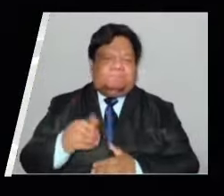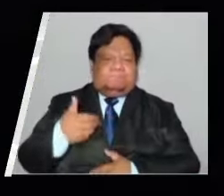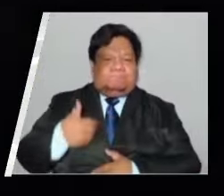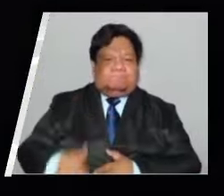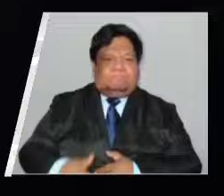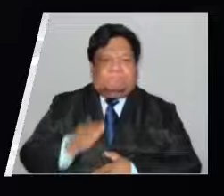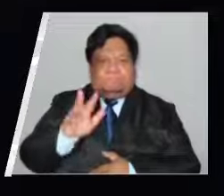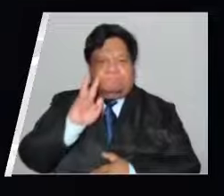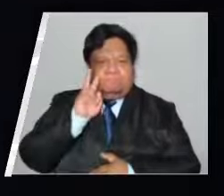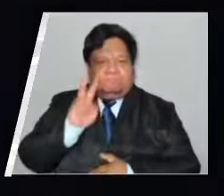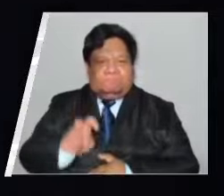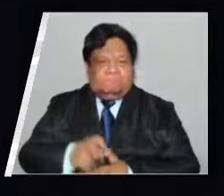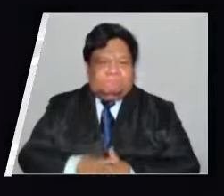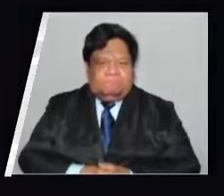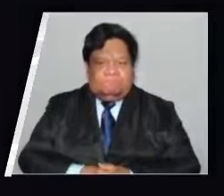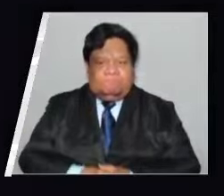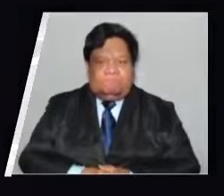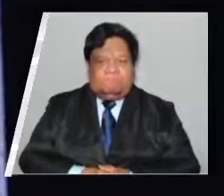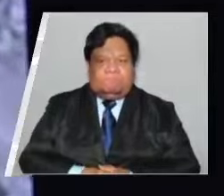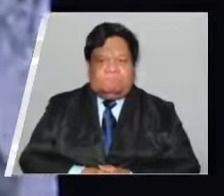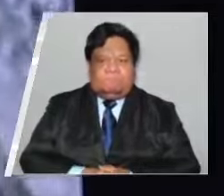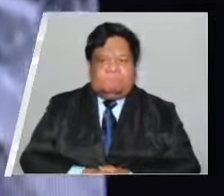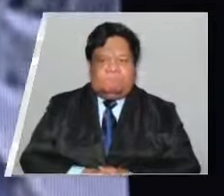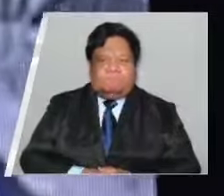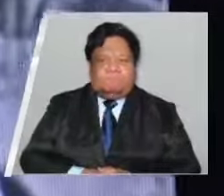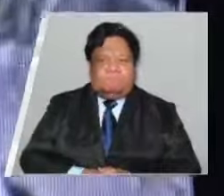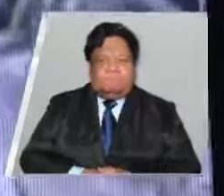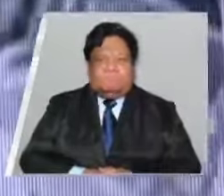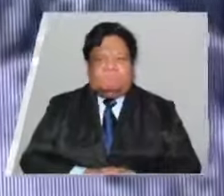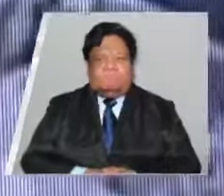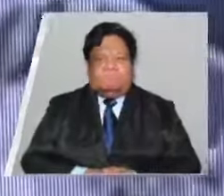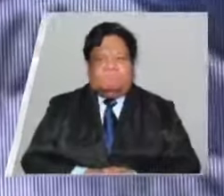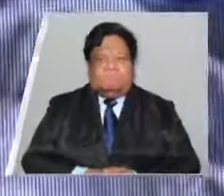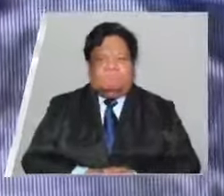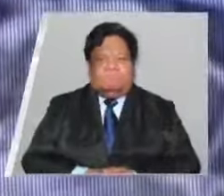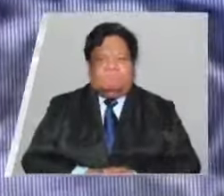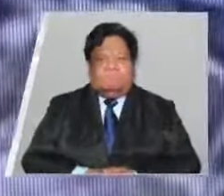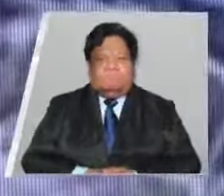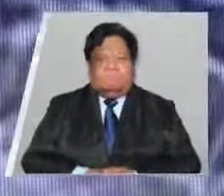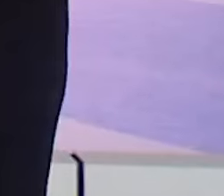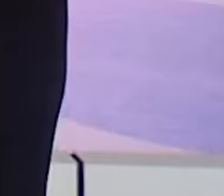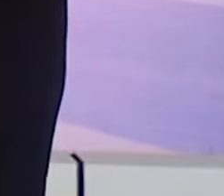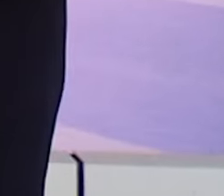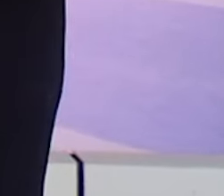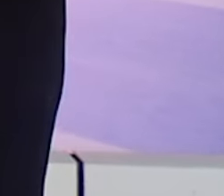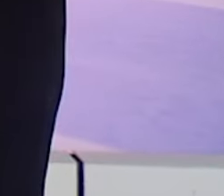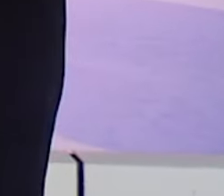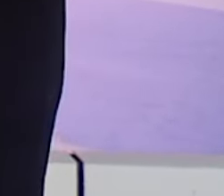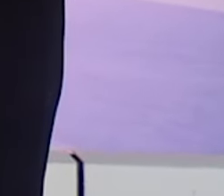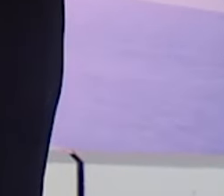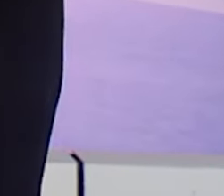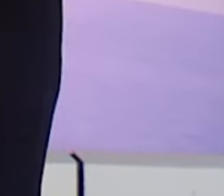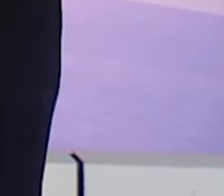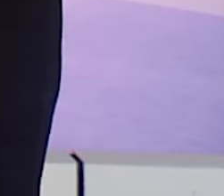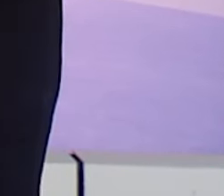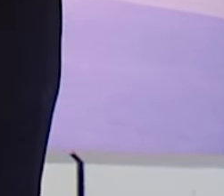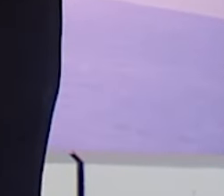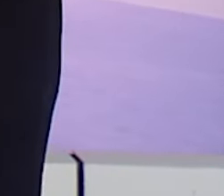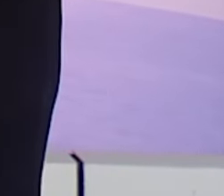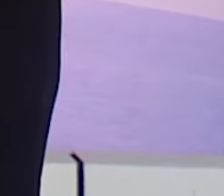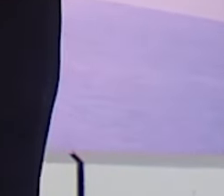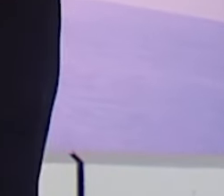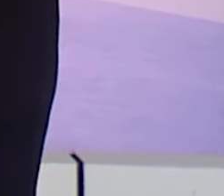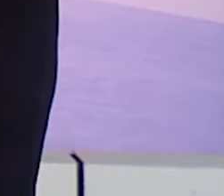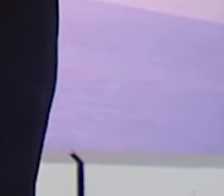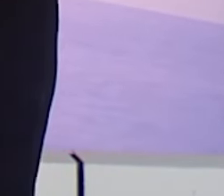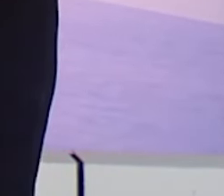Femarie Dumabok ng GMA Regional TV, ang inyong saksi! Mga kapuso, maging una sa